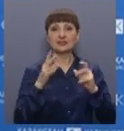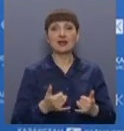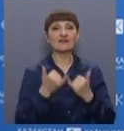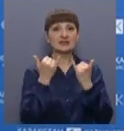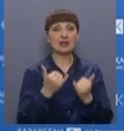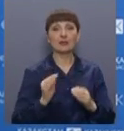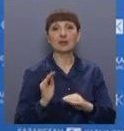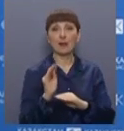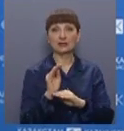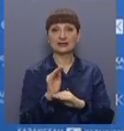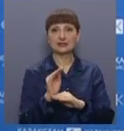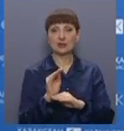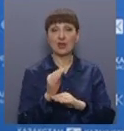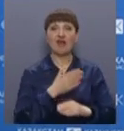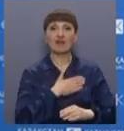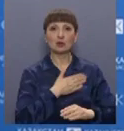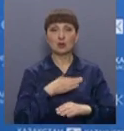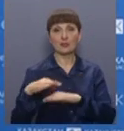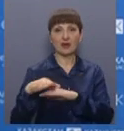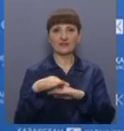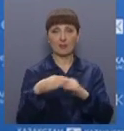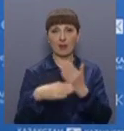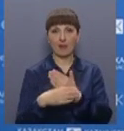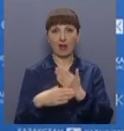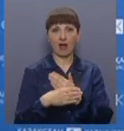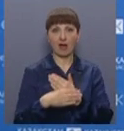их дополнительно волонтеров и гайдов, которые помогают им в